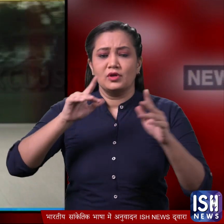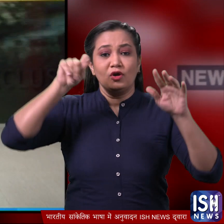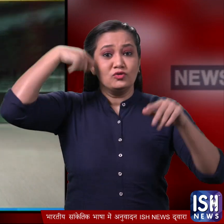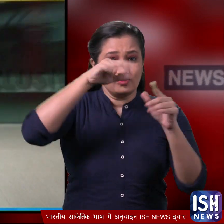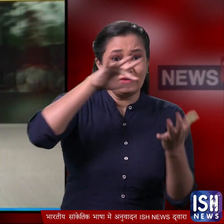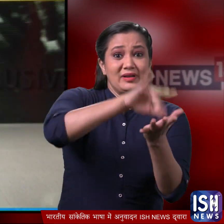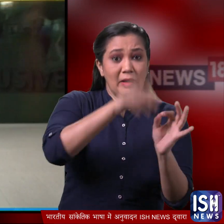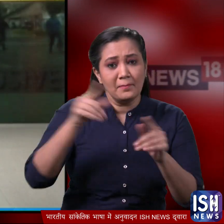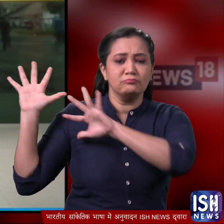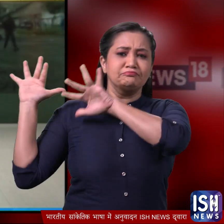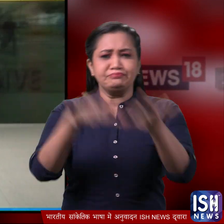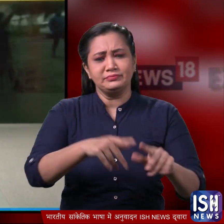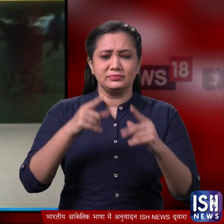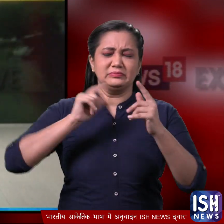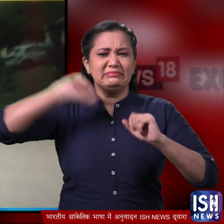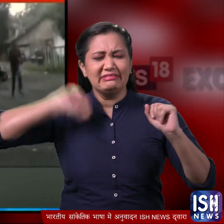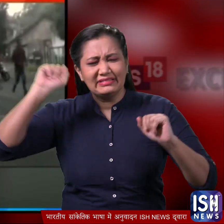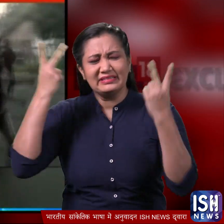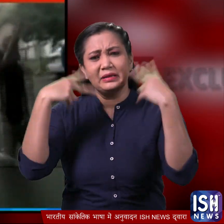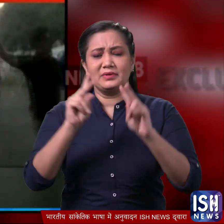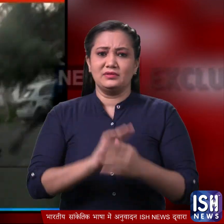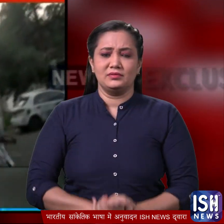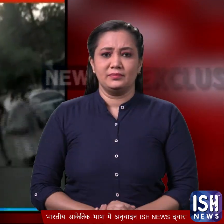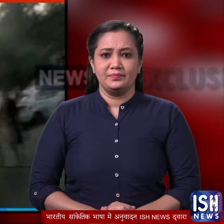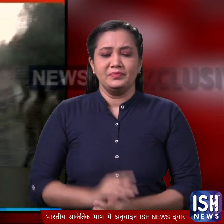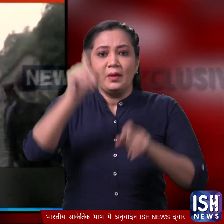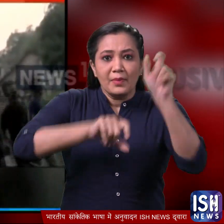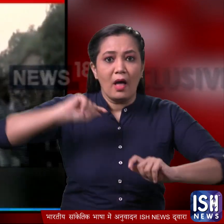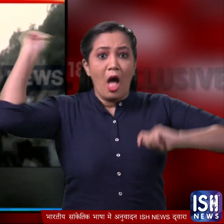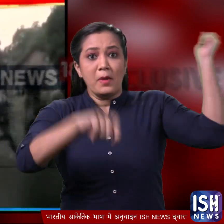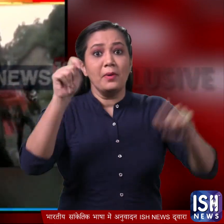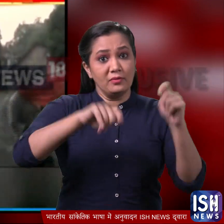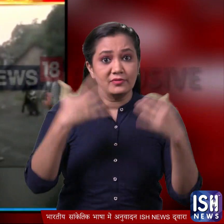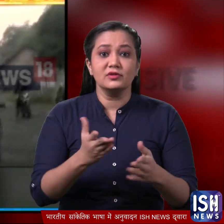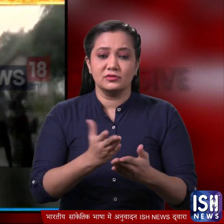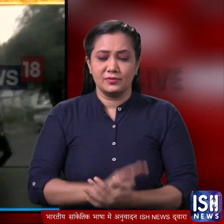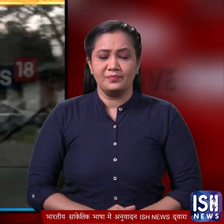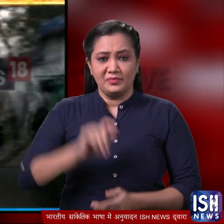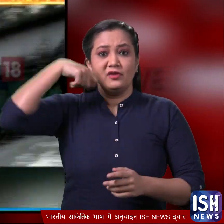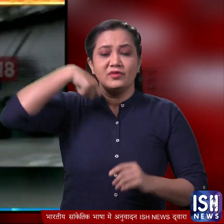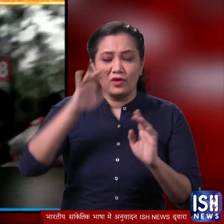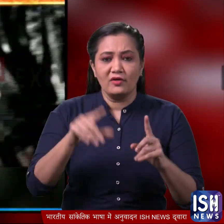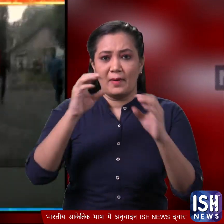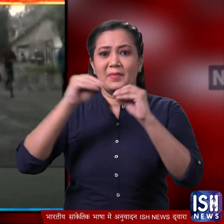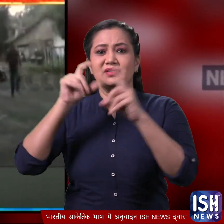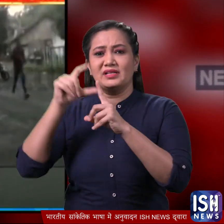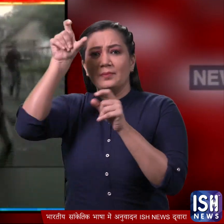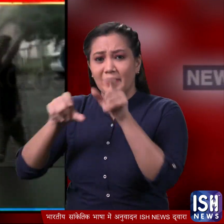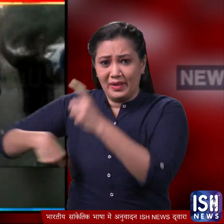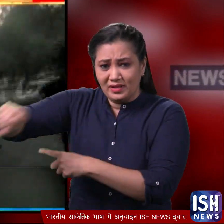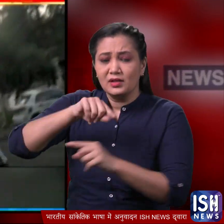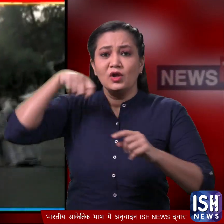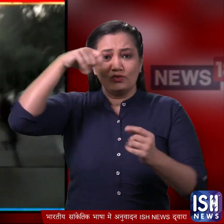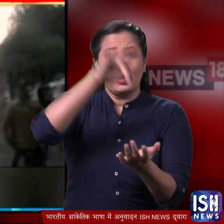कार्यकर्ता शूटिंग के सेट पर जबरन पहुंच गए थे और वहां मौजूद लोगों पर हमला बोल दिया था। सामने आए इस वीडियो में बजरंग दल